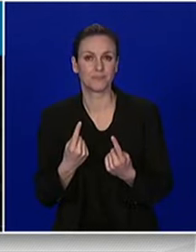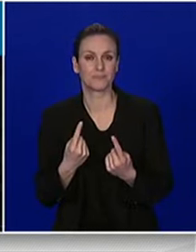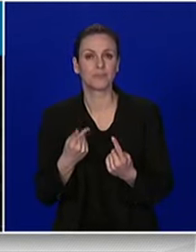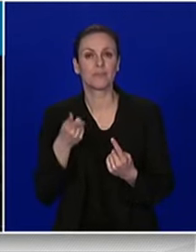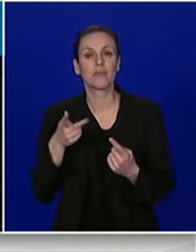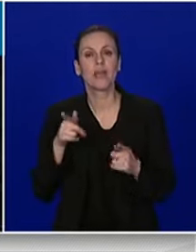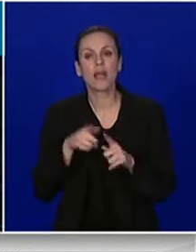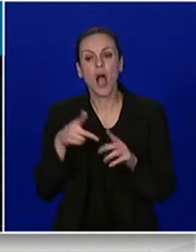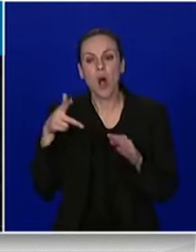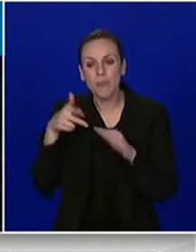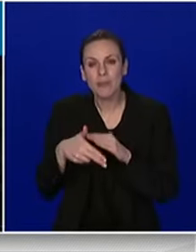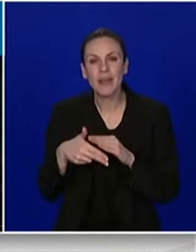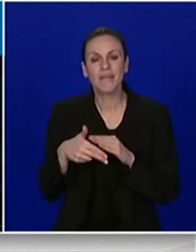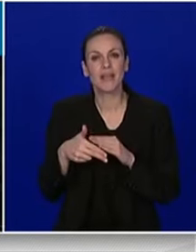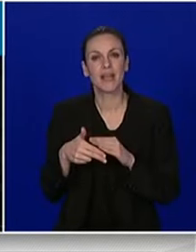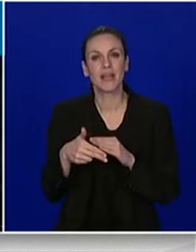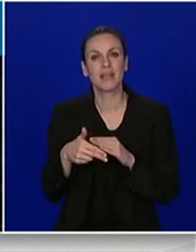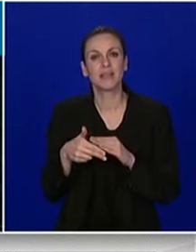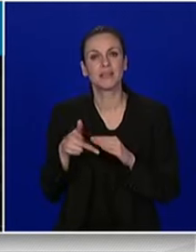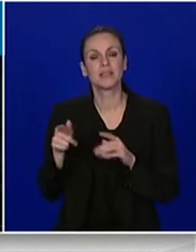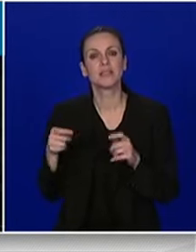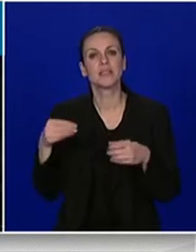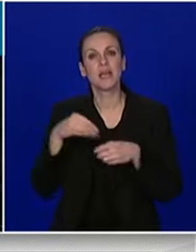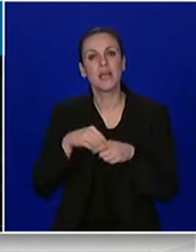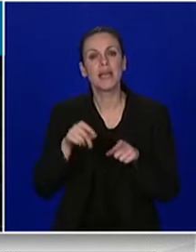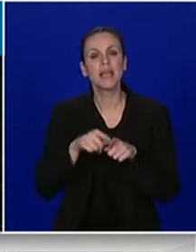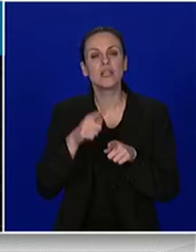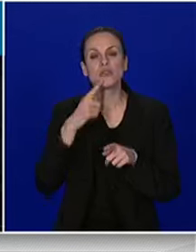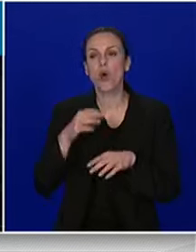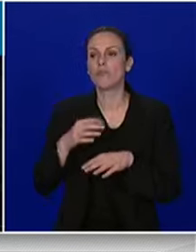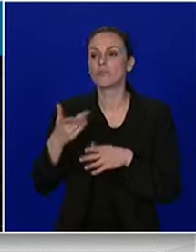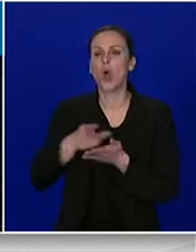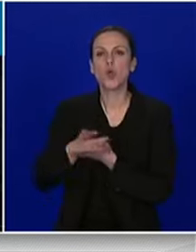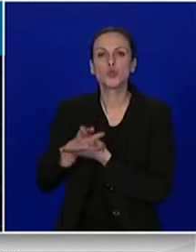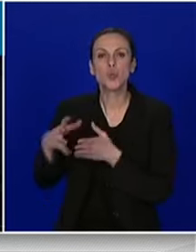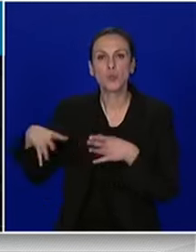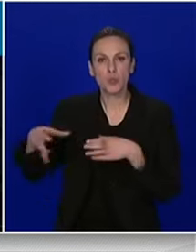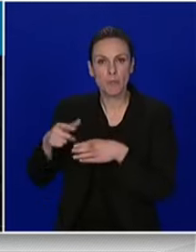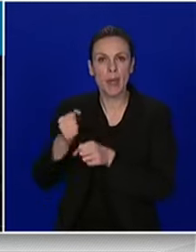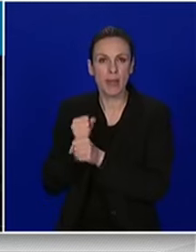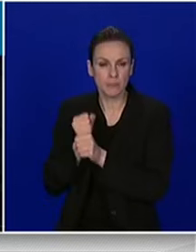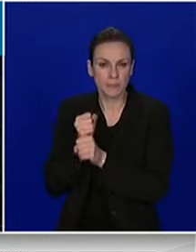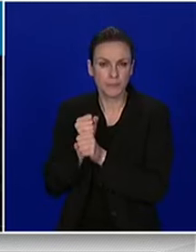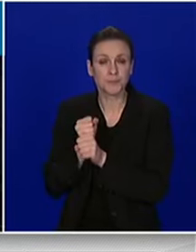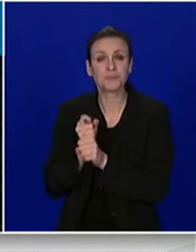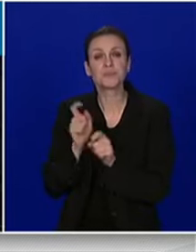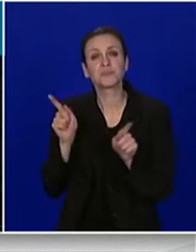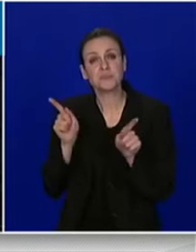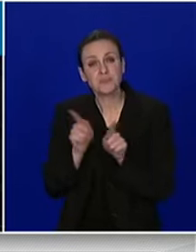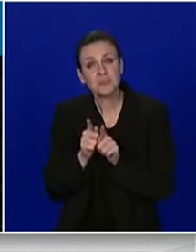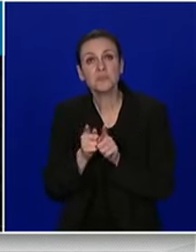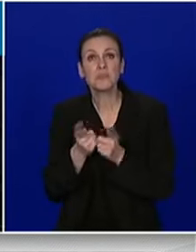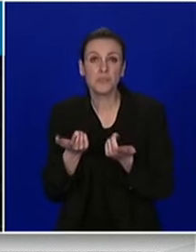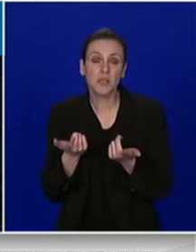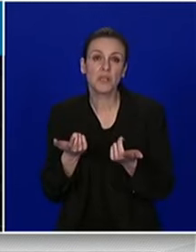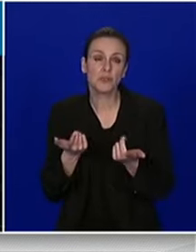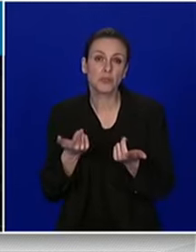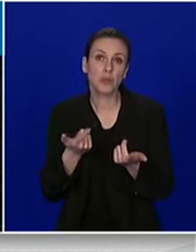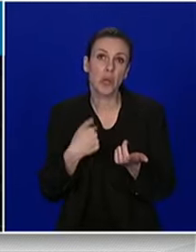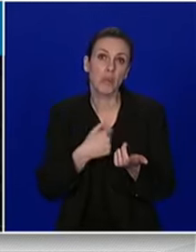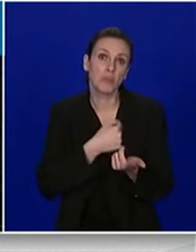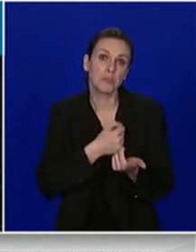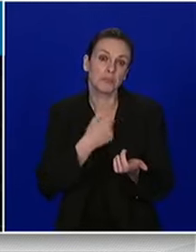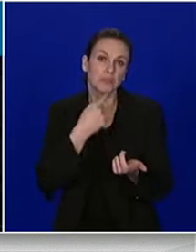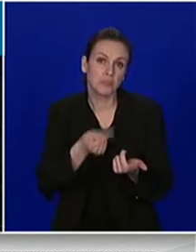Preventiva koja uključuje i rad nadležnih službi, a usudio bih se u